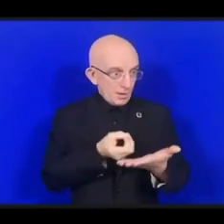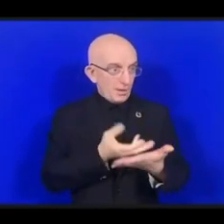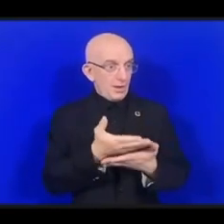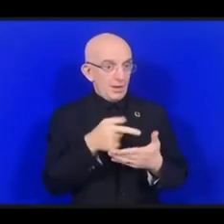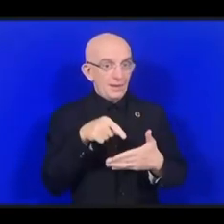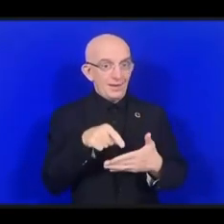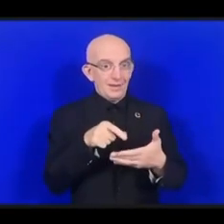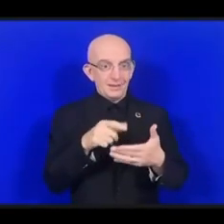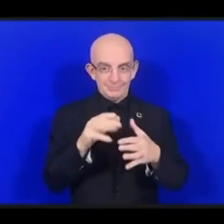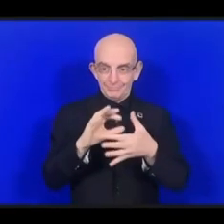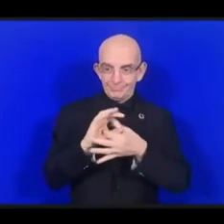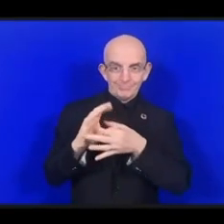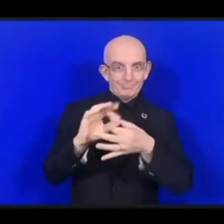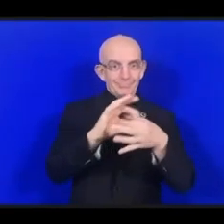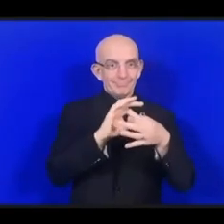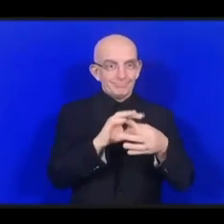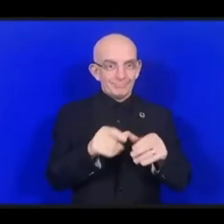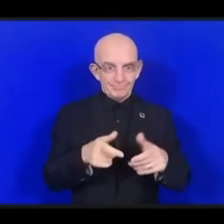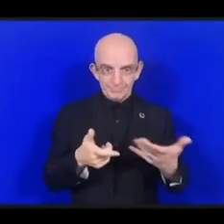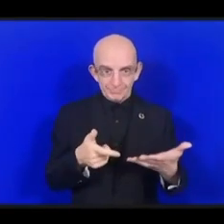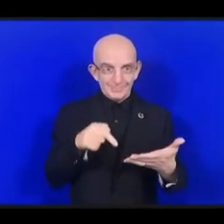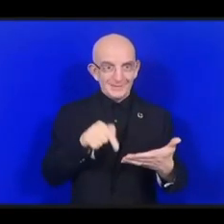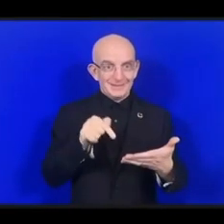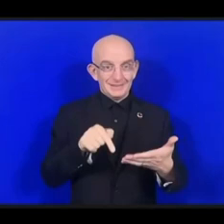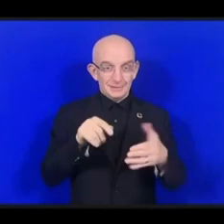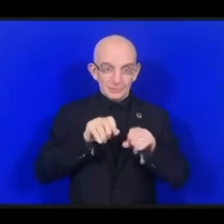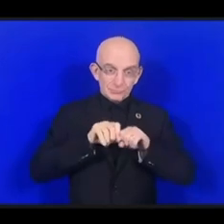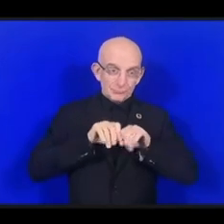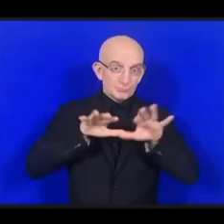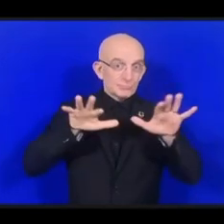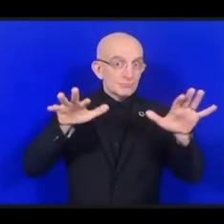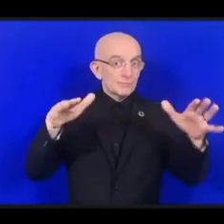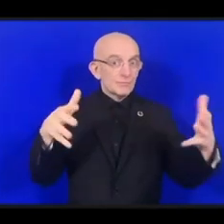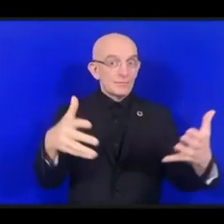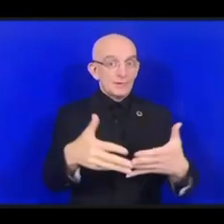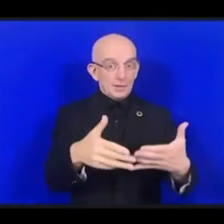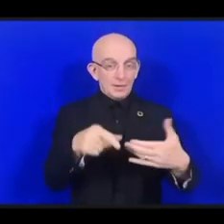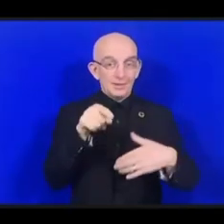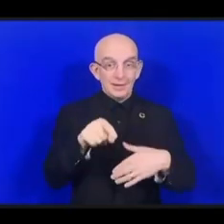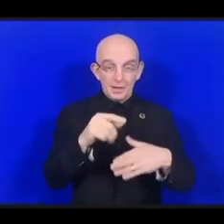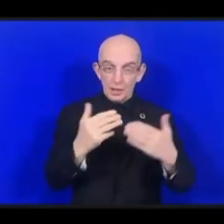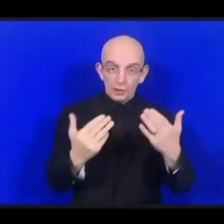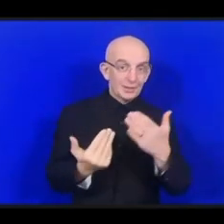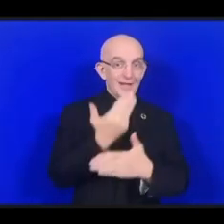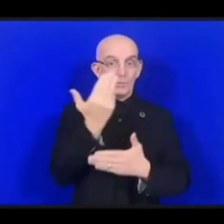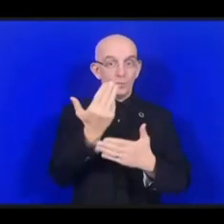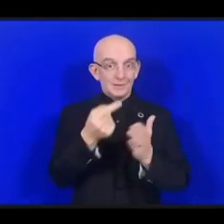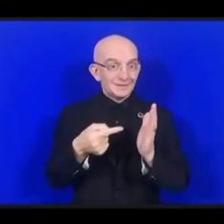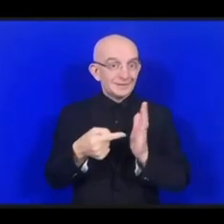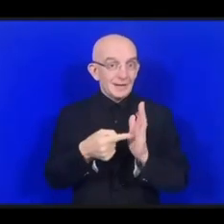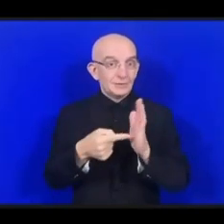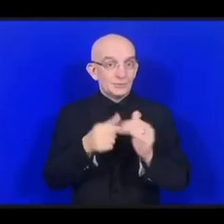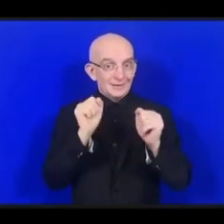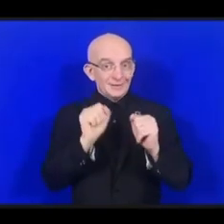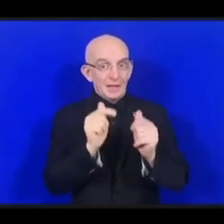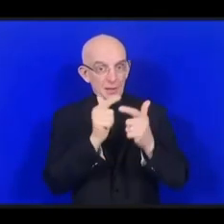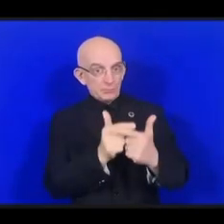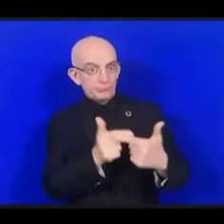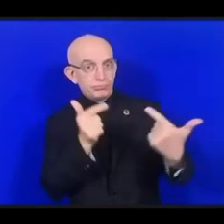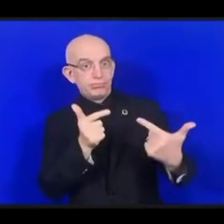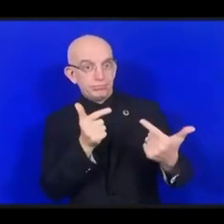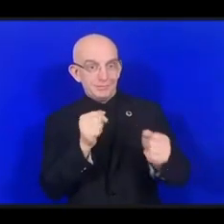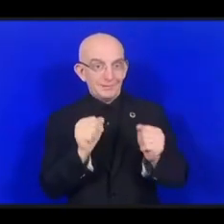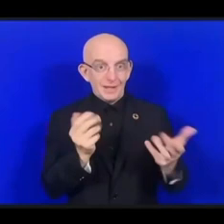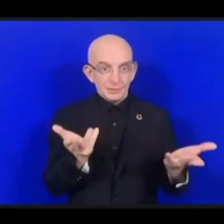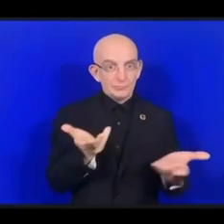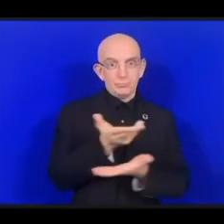开放式的技术，我们打开了合作之窗，让